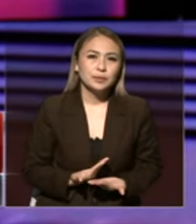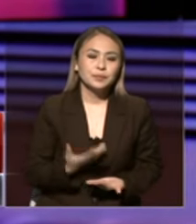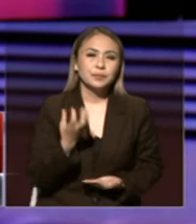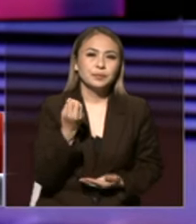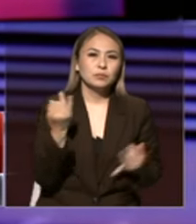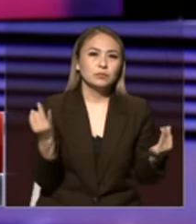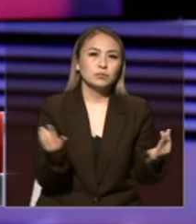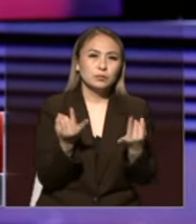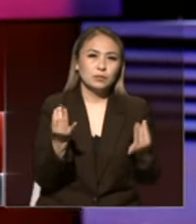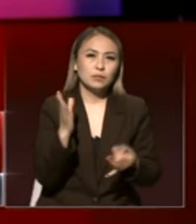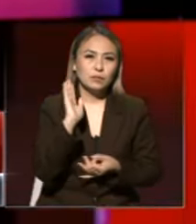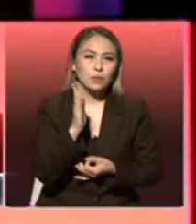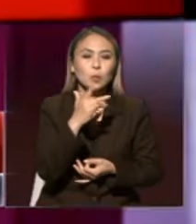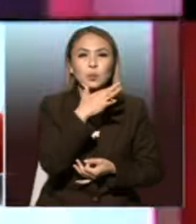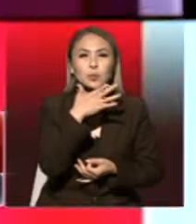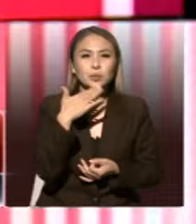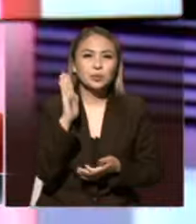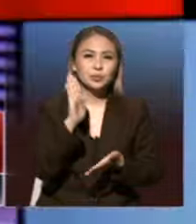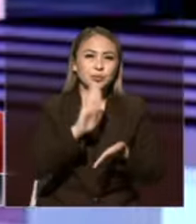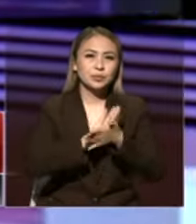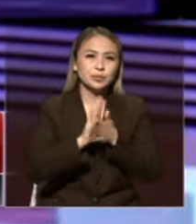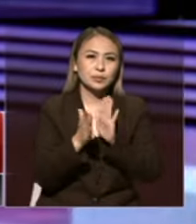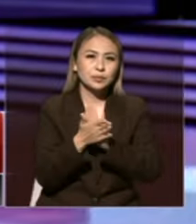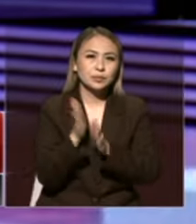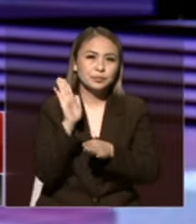әлі де талай әңгіме болады, әлі де талай талап болады.